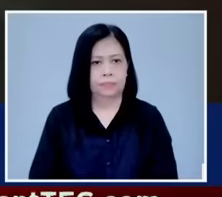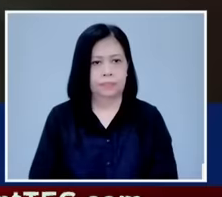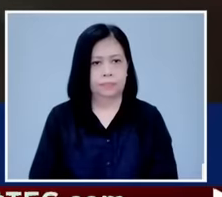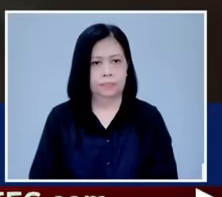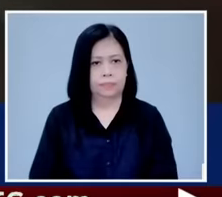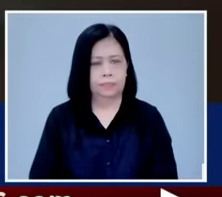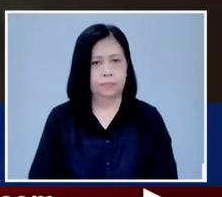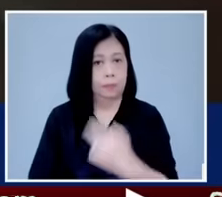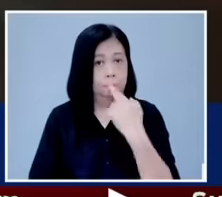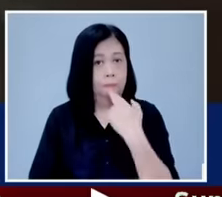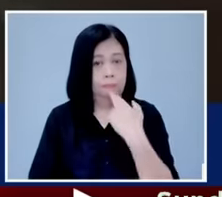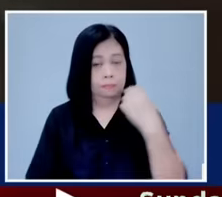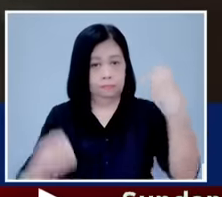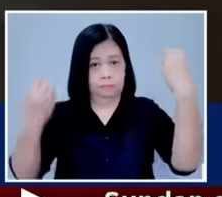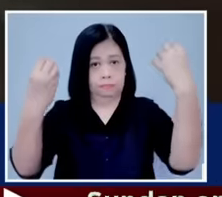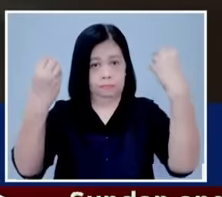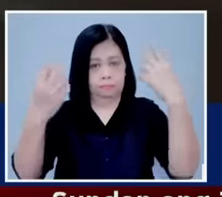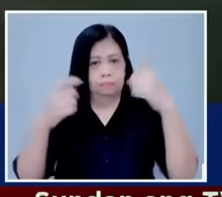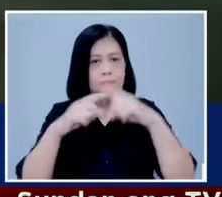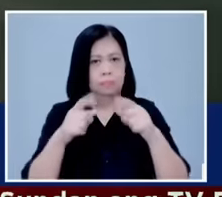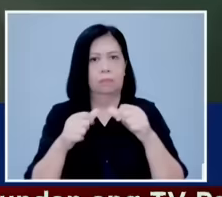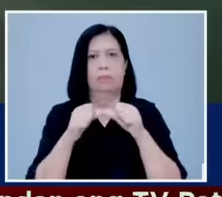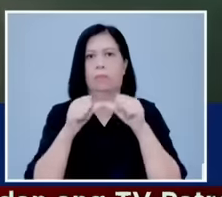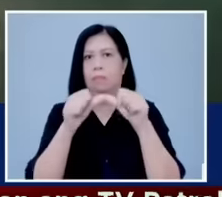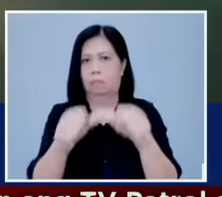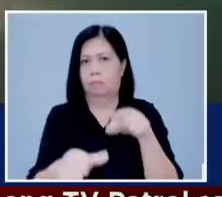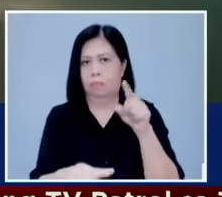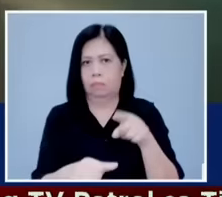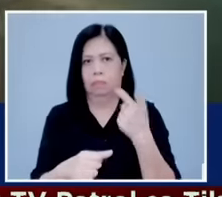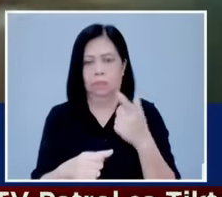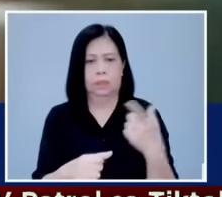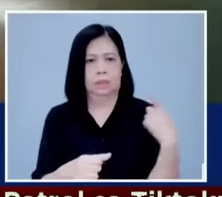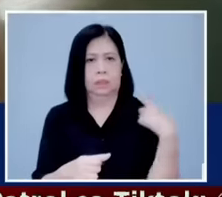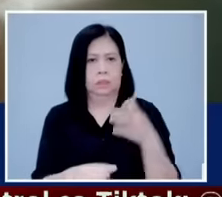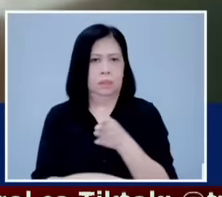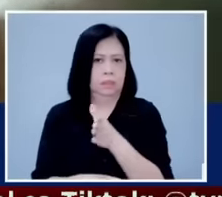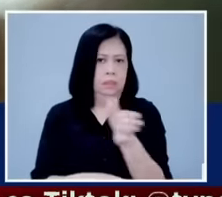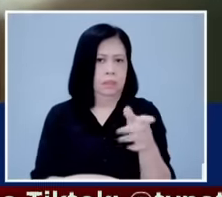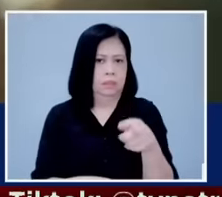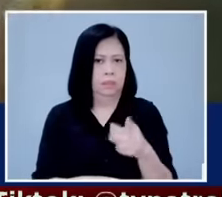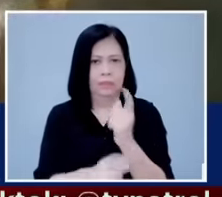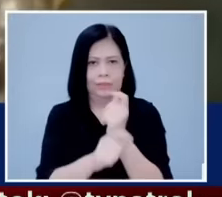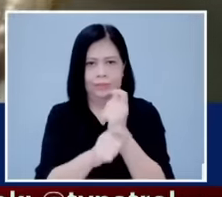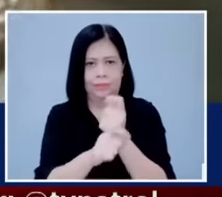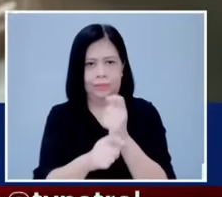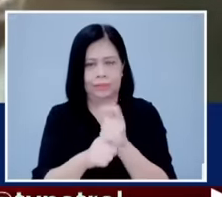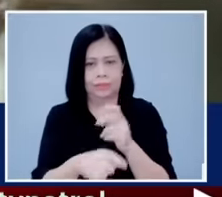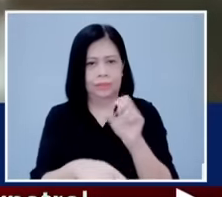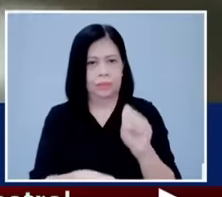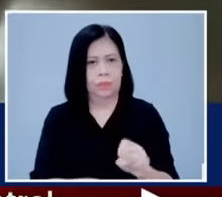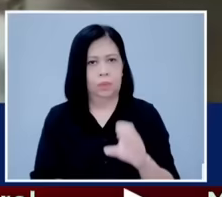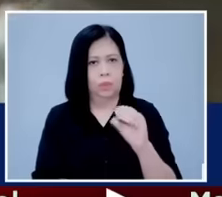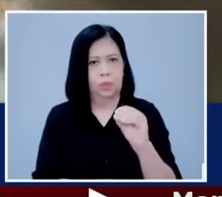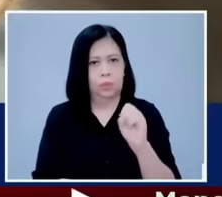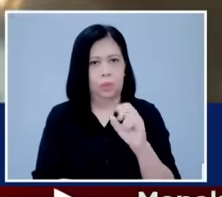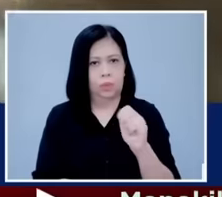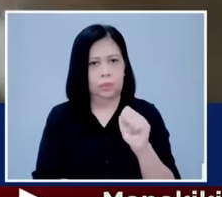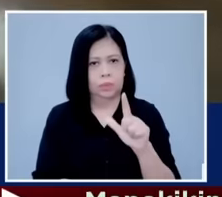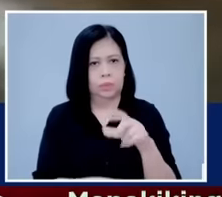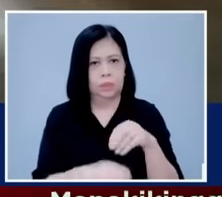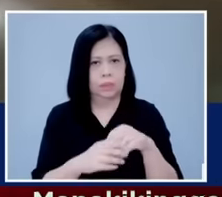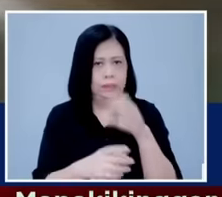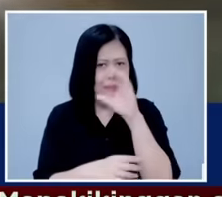Pula na ang ilaw sa stoplight pero tumuloy pa rin sa pagkaliwa sa intersection ang isang truck sa South Coastal Road sa Talisay City,